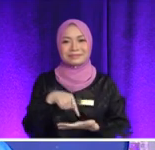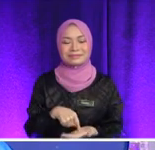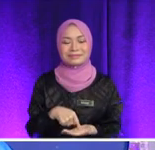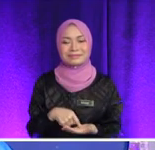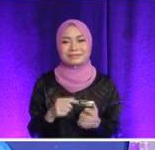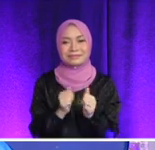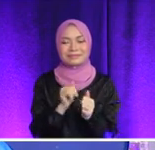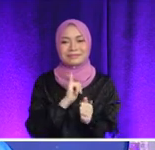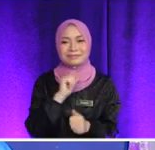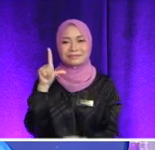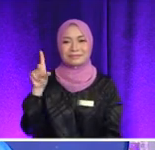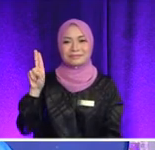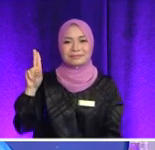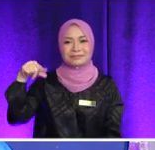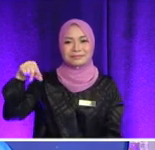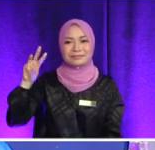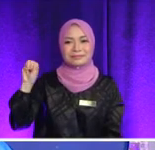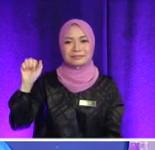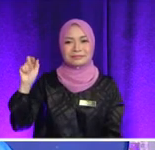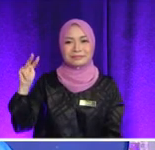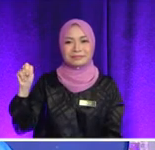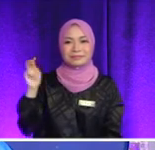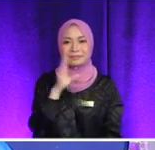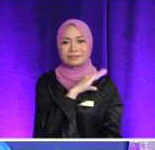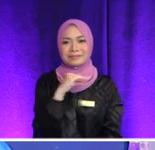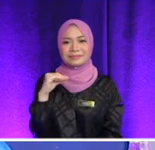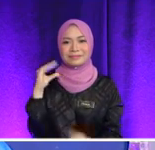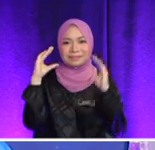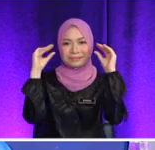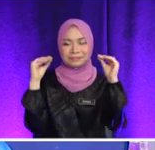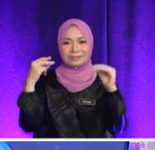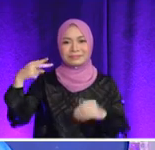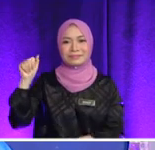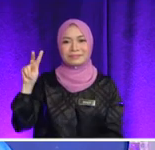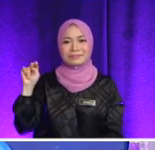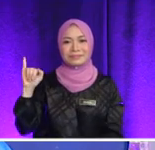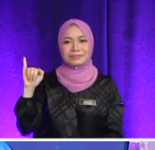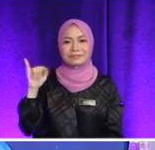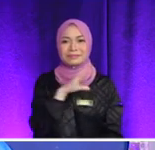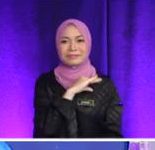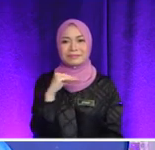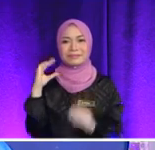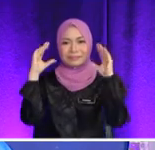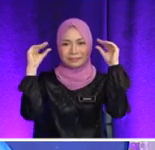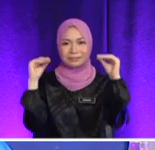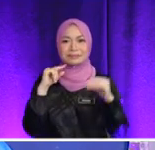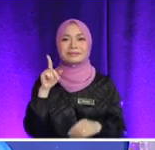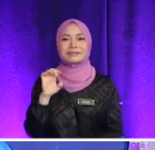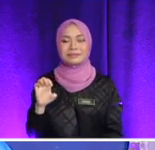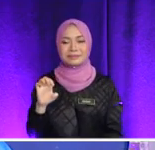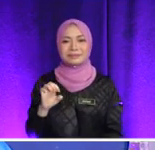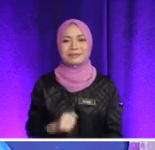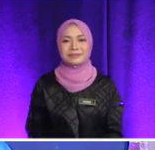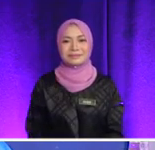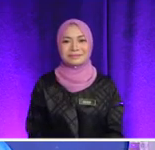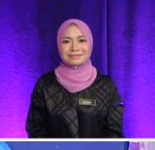saya Lukman Hakim kita ada cekgu Surabaya honey Muhammad Yunus dan juru bahasa isyarat kita cek gusaimi Zainal Abidin dan